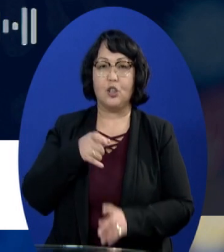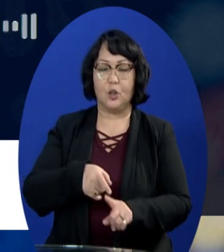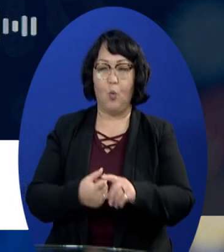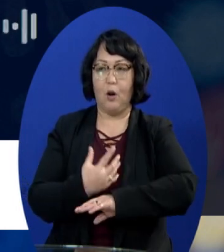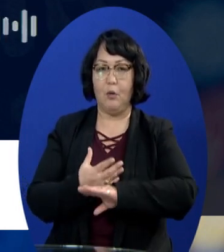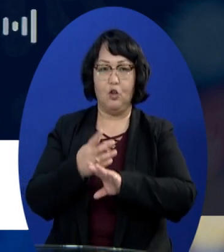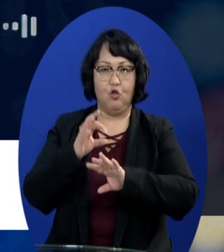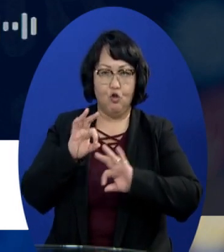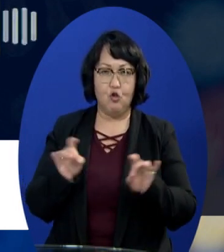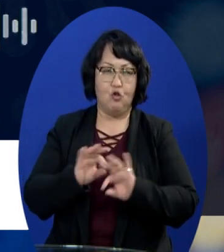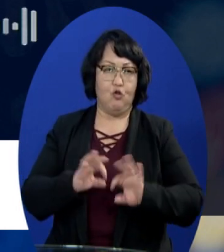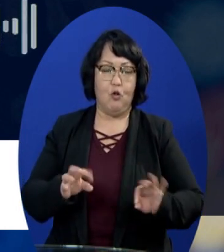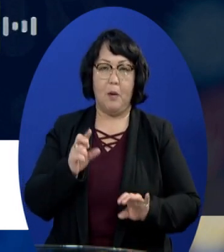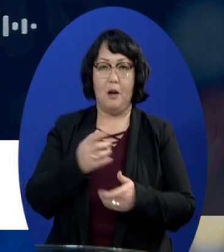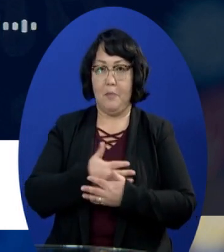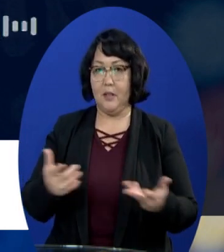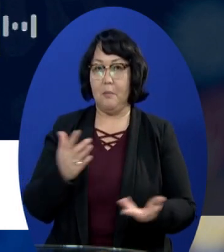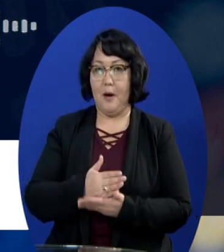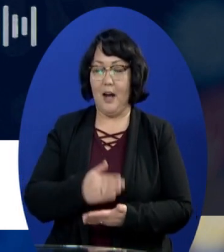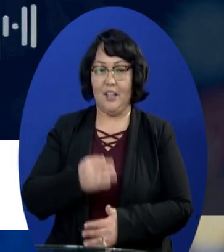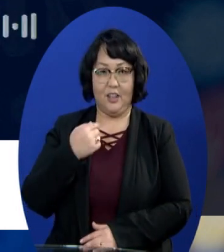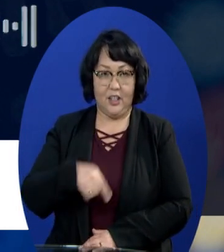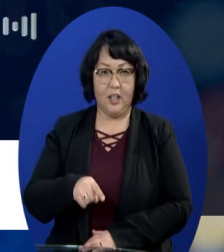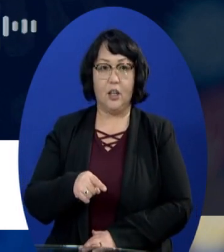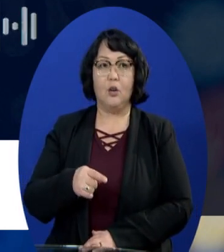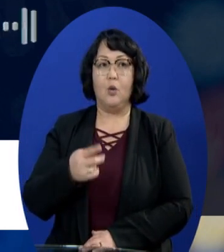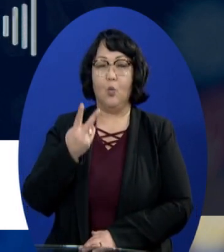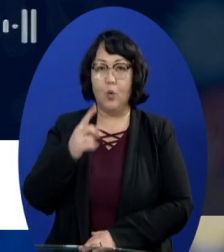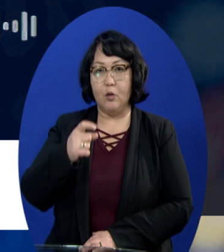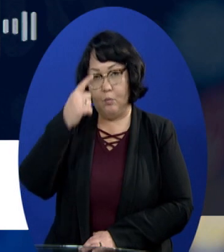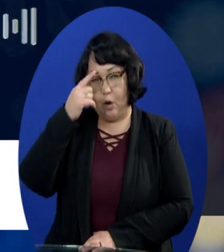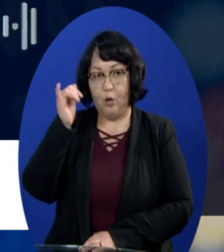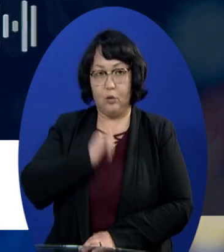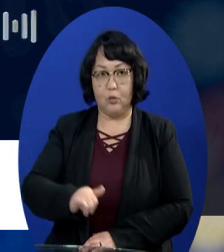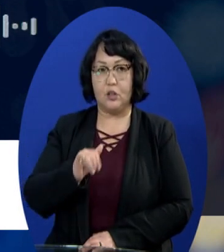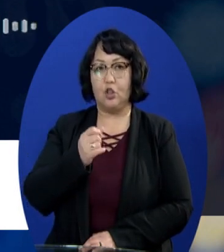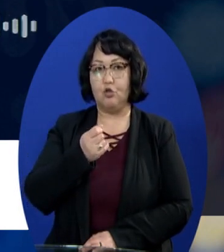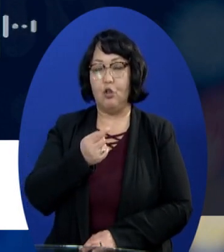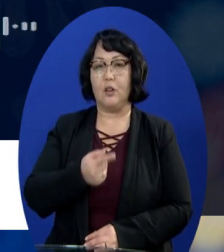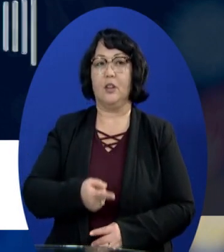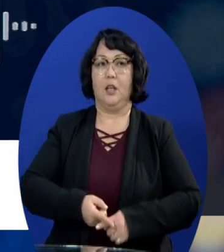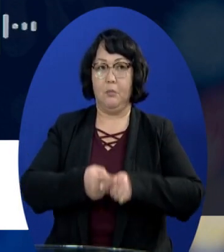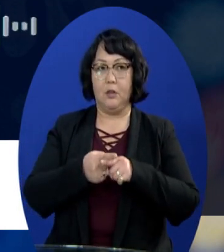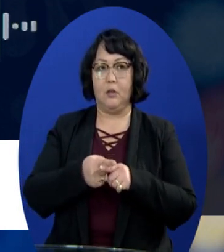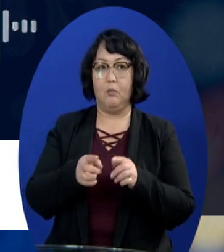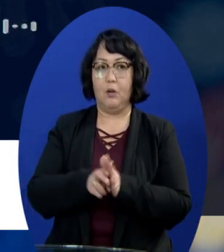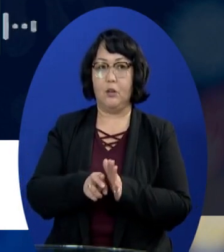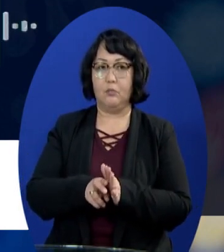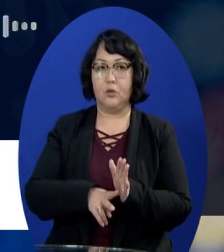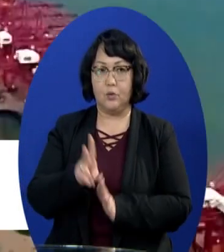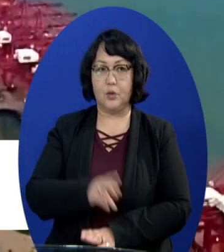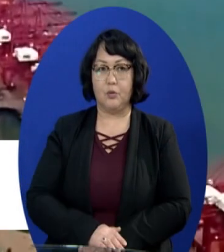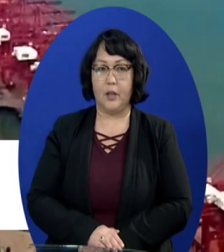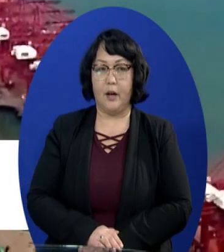байгаа юм байна да надад чинь тий. Тэгэхээр эдгэрийн үн мөн бас дотооддоо бас жоохон нэмэгдэх боломж үүсэж байгаа гэж бид хардаг юм